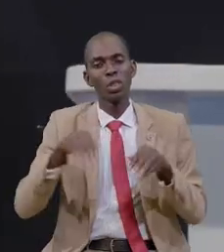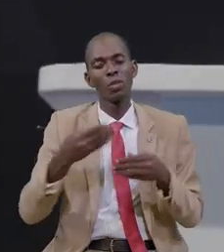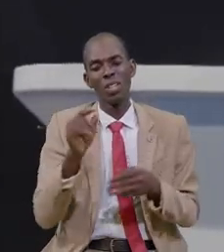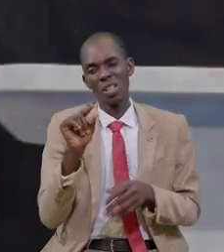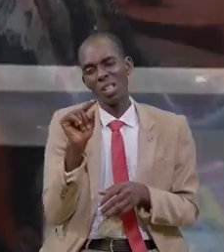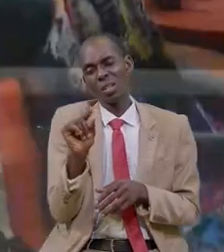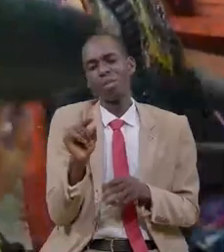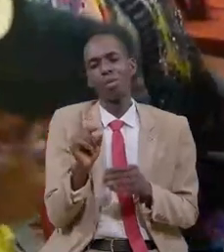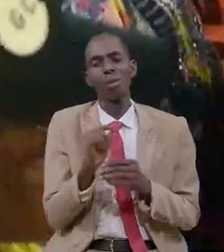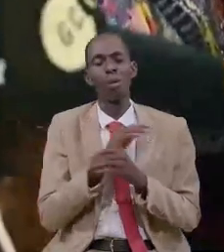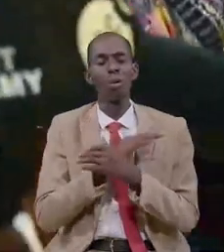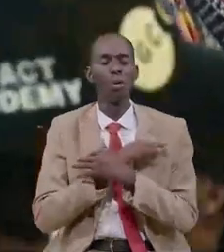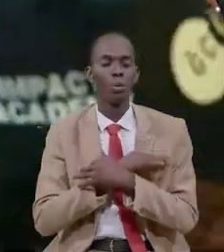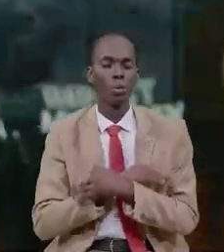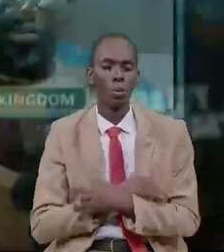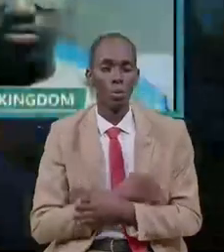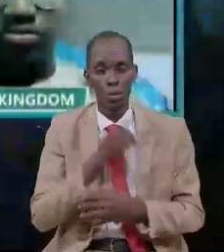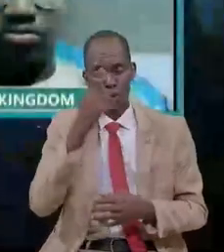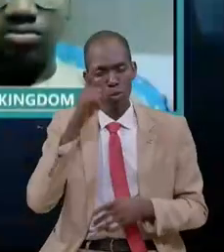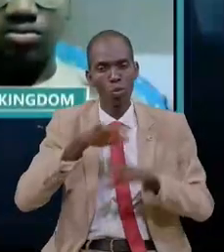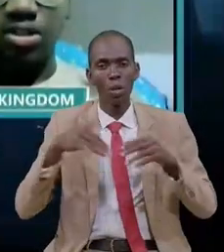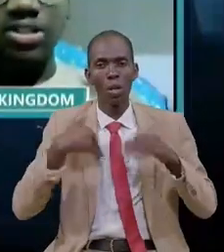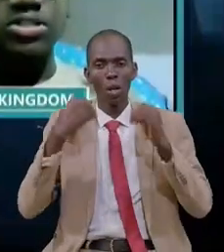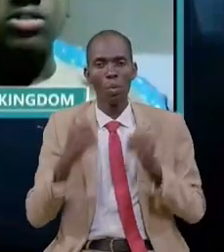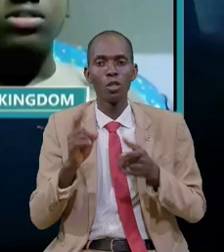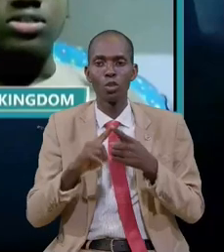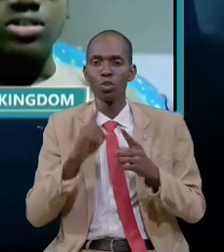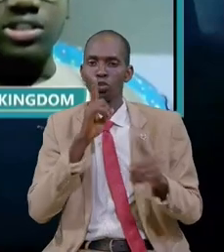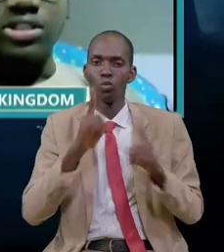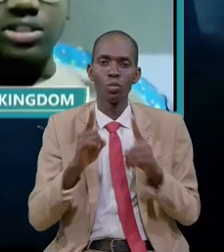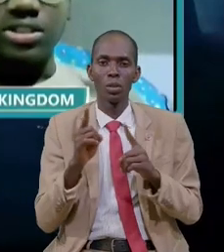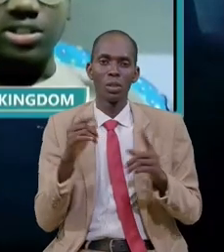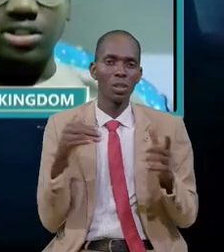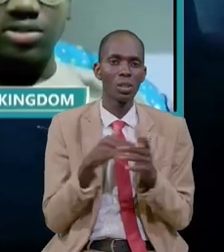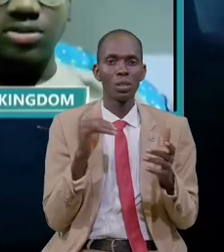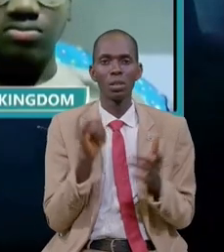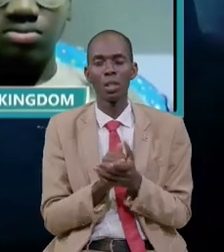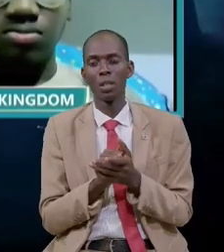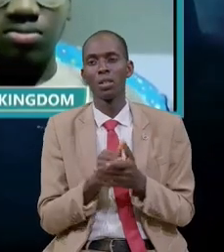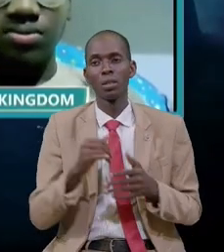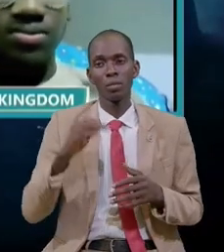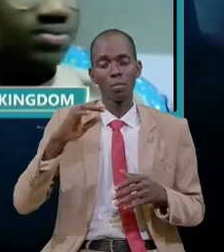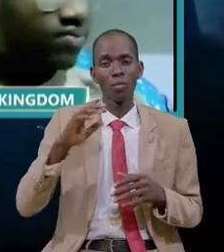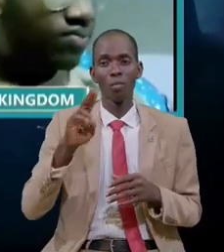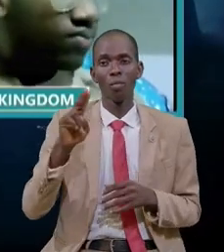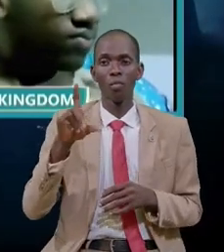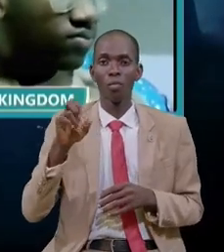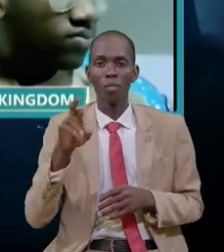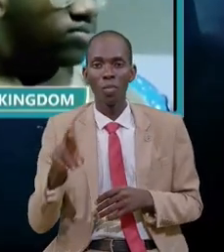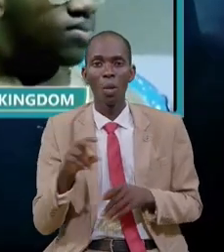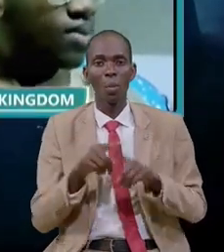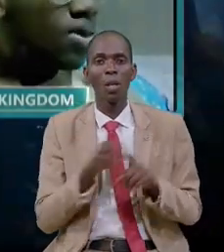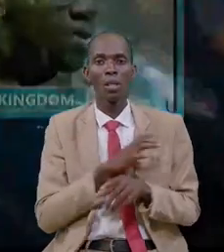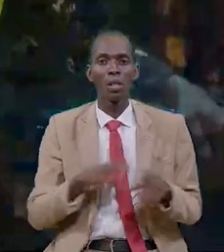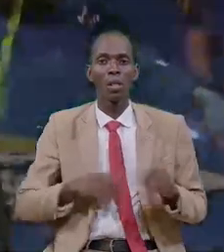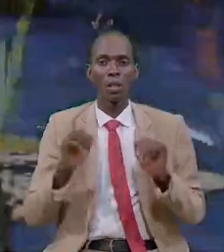que tu ne peux pas parler à ce que tu le sais. Mais Jésus parle à la fièvre. Et il parle au cancer.